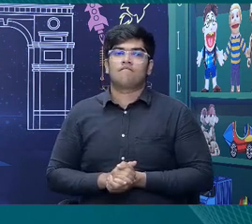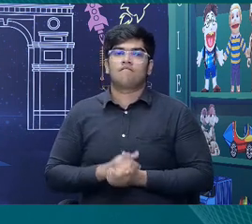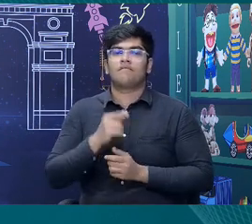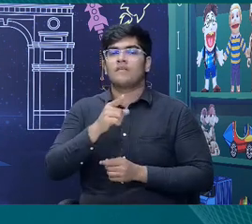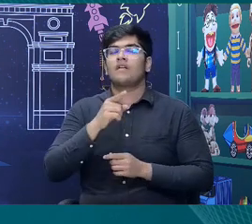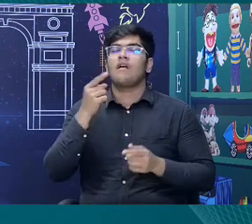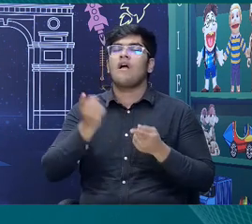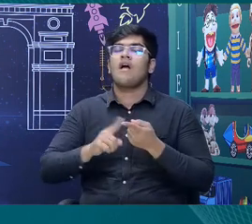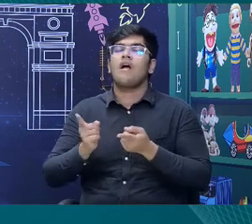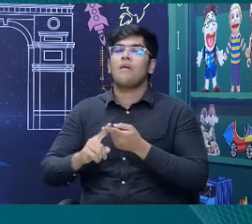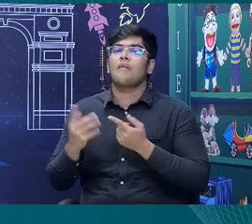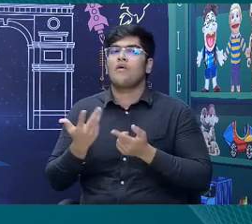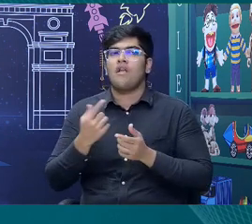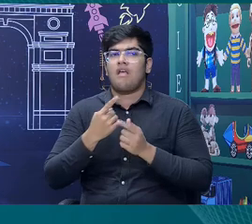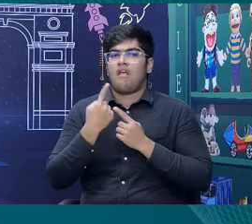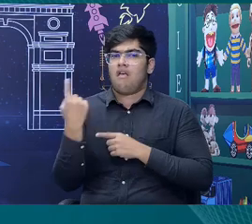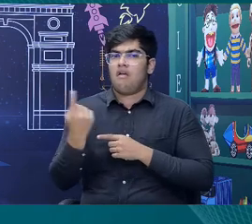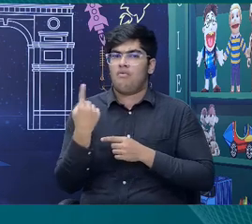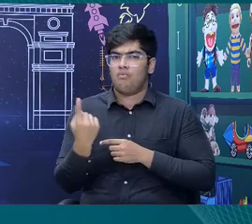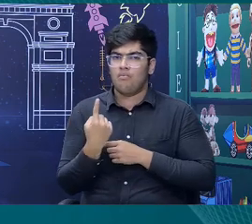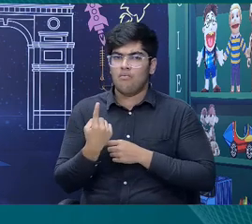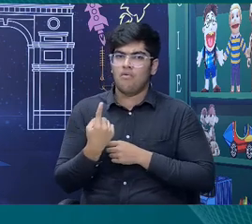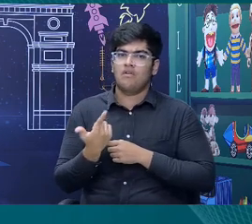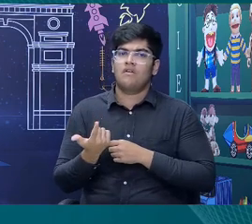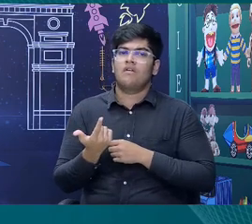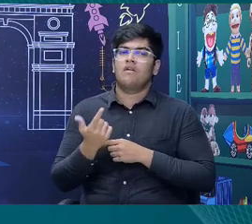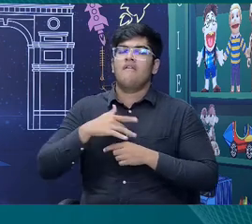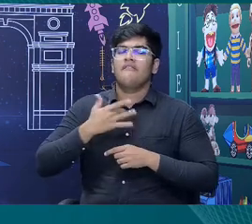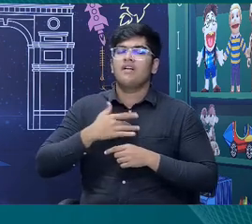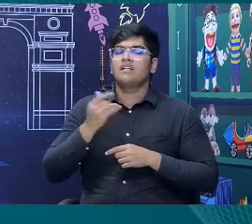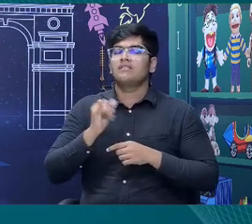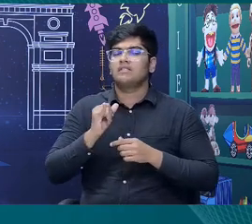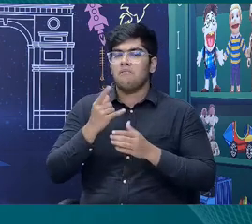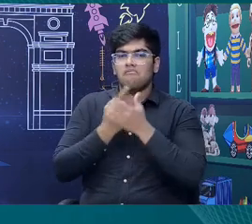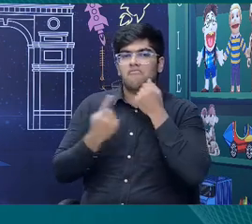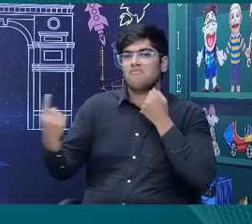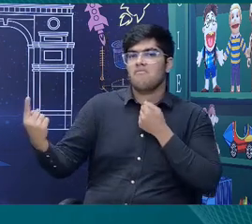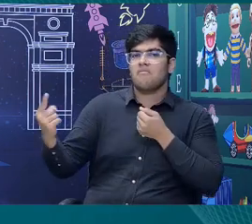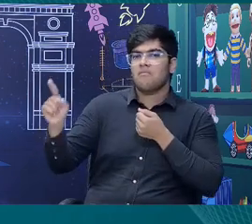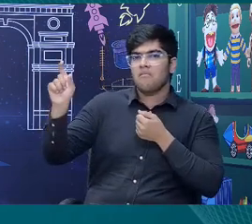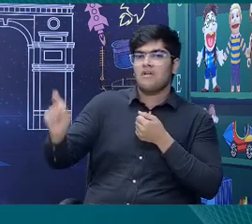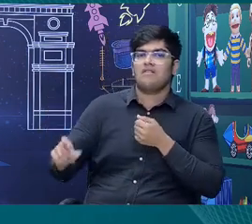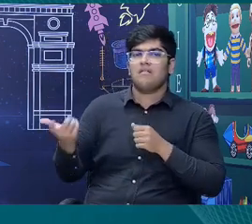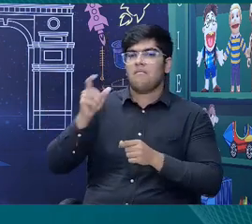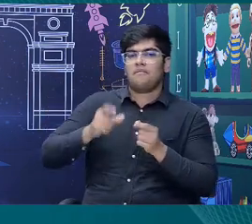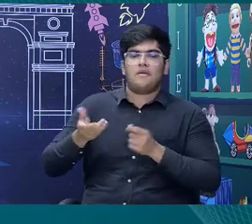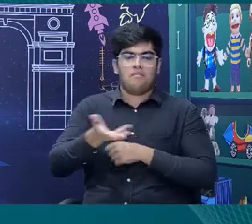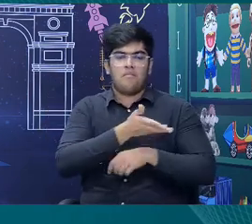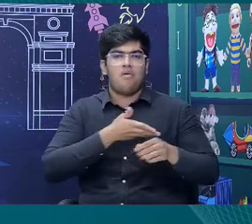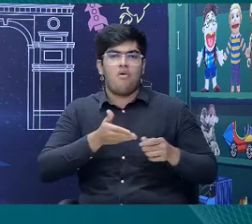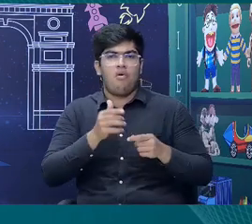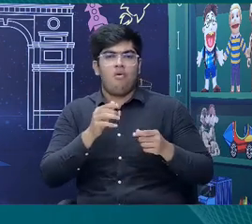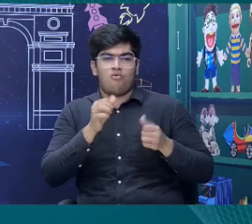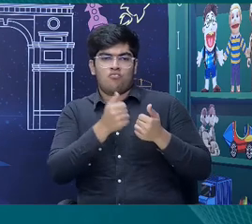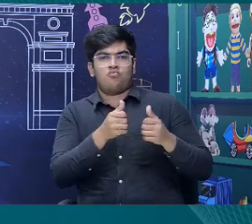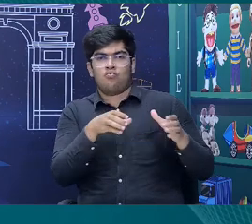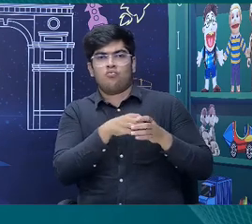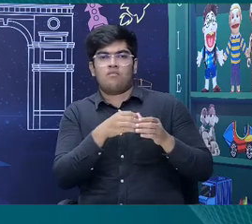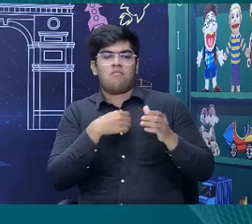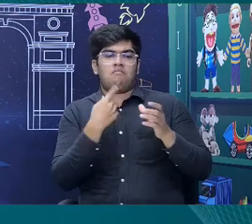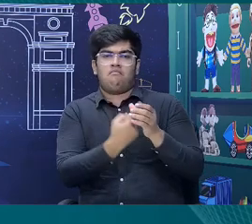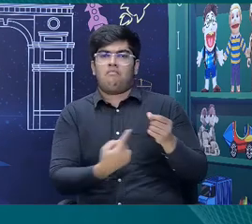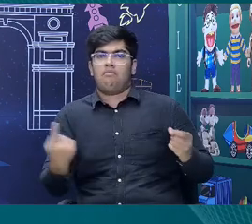आप कट गए हो दुनिया से अकेले हो गए हो सेंस ऑफ एलियने जिसको बोलते हैं हम जो आज के टाइम में बहुत हो रही है ठीक है हम बोलते हैं